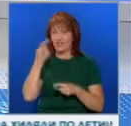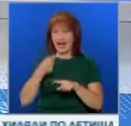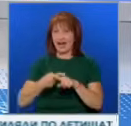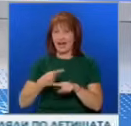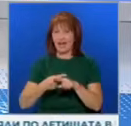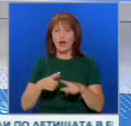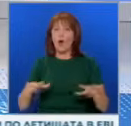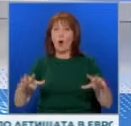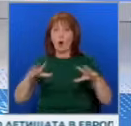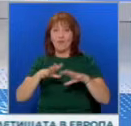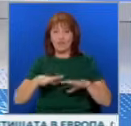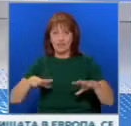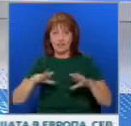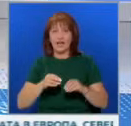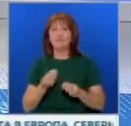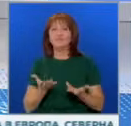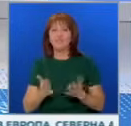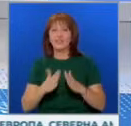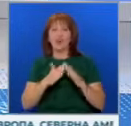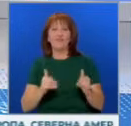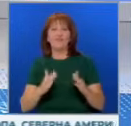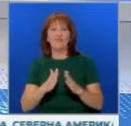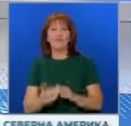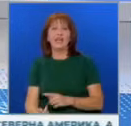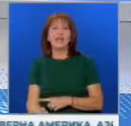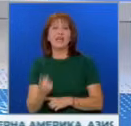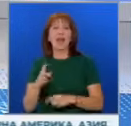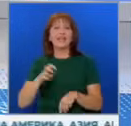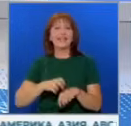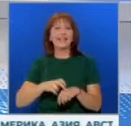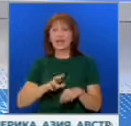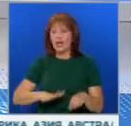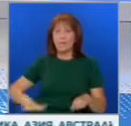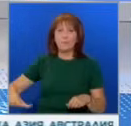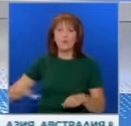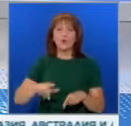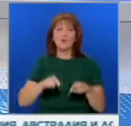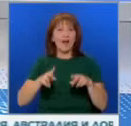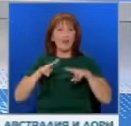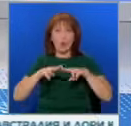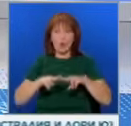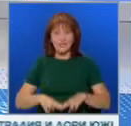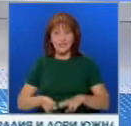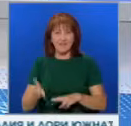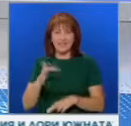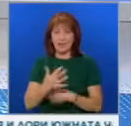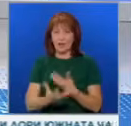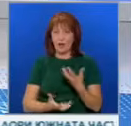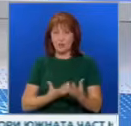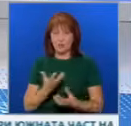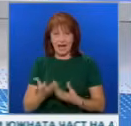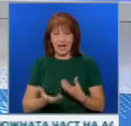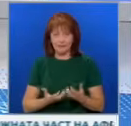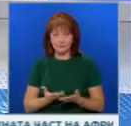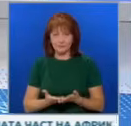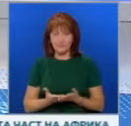Харманли, овладян, той изпепели вили и 1000 декара площи. Това, което остава след като огъня сега, е ново предизвикателство